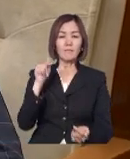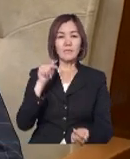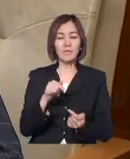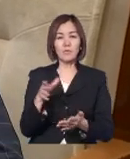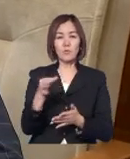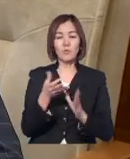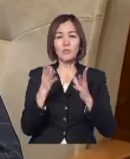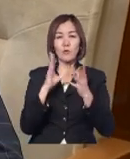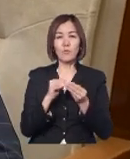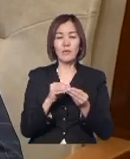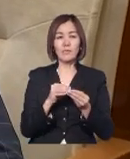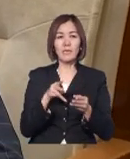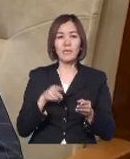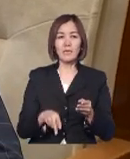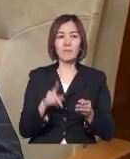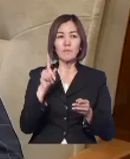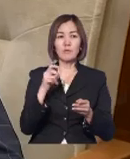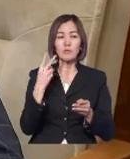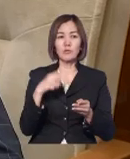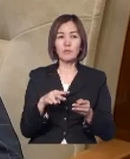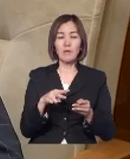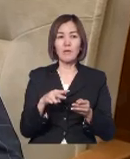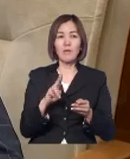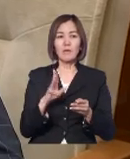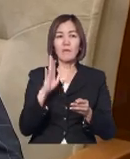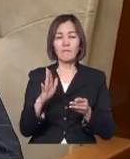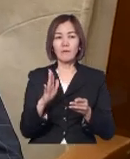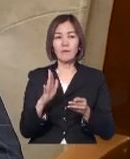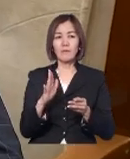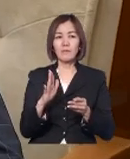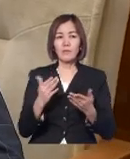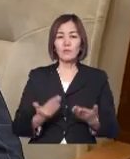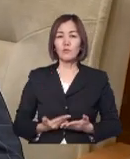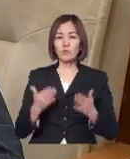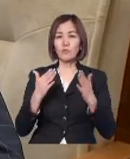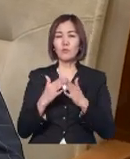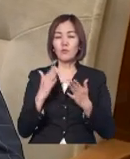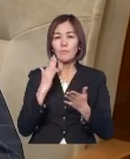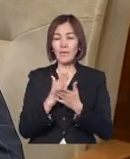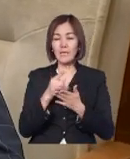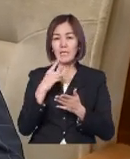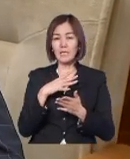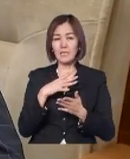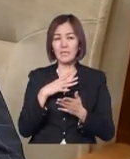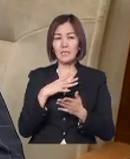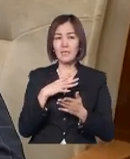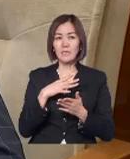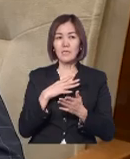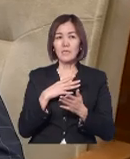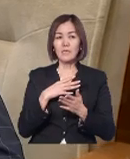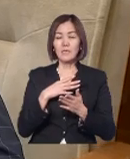облыс аумағында 2120 пәтер тұрғын үй бар екенін хабарлаймыз пәтерлі.